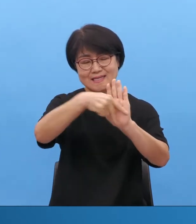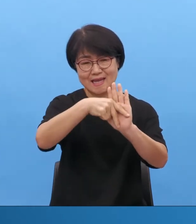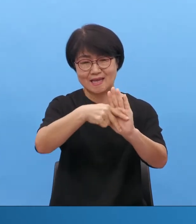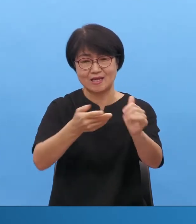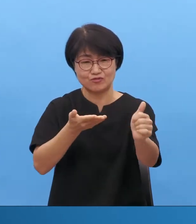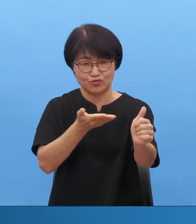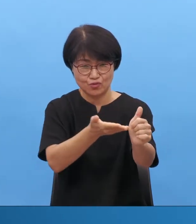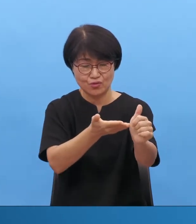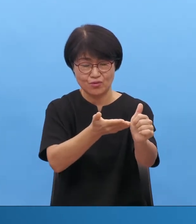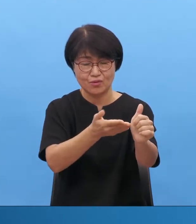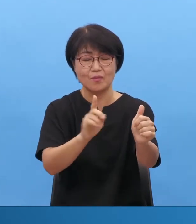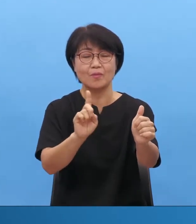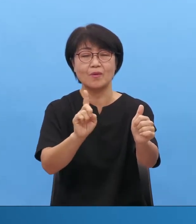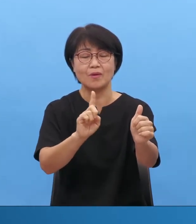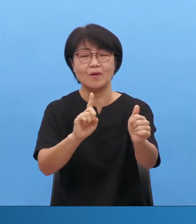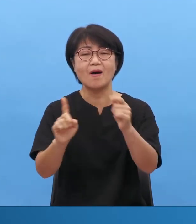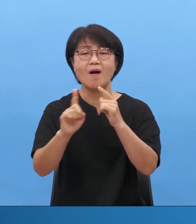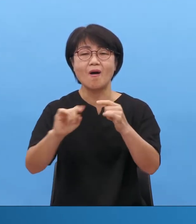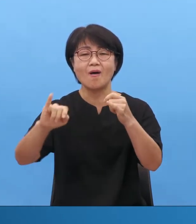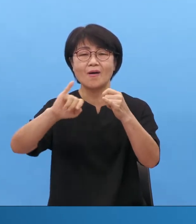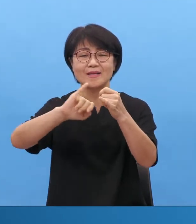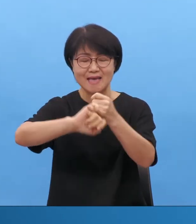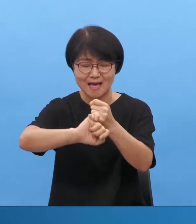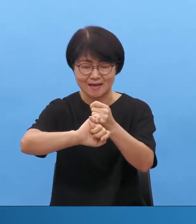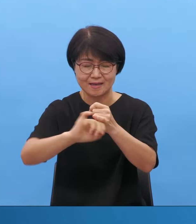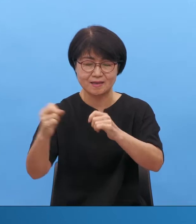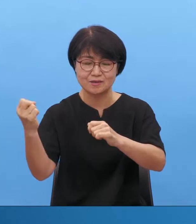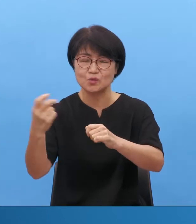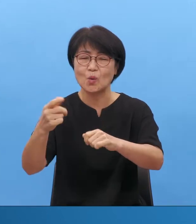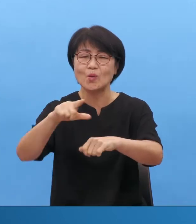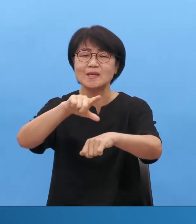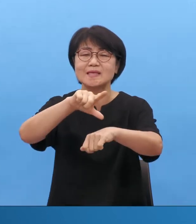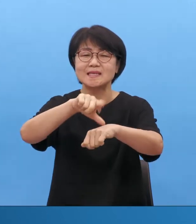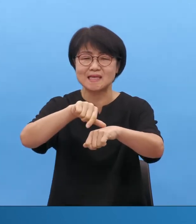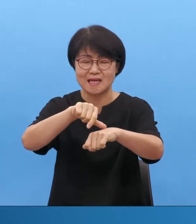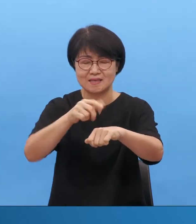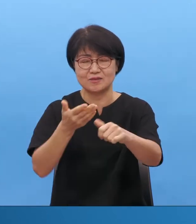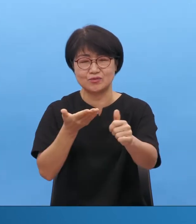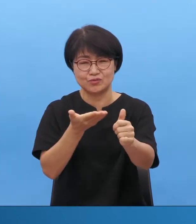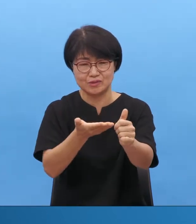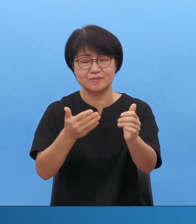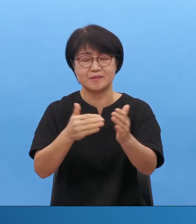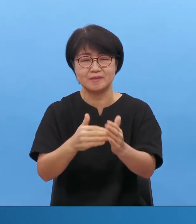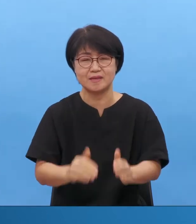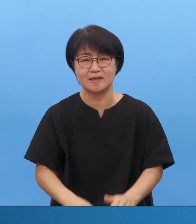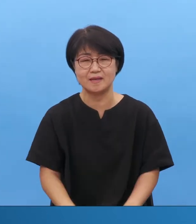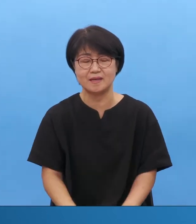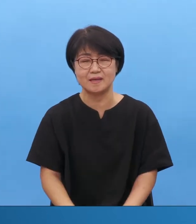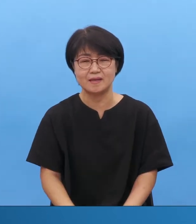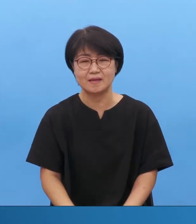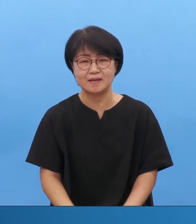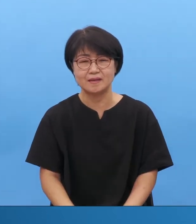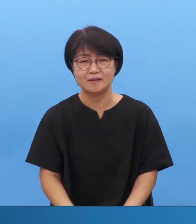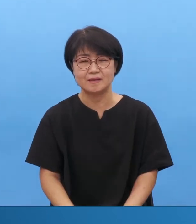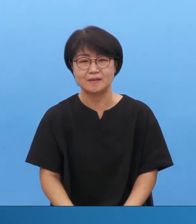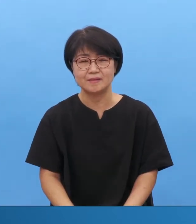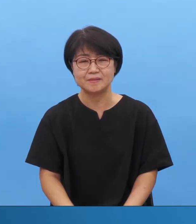언약과 시간표입니다. It was the covenant and time schedule. 여러분들이 그 메시지 제대로 잘 정리하고 예배를